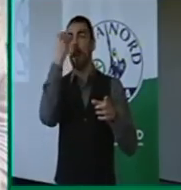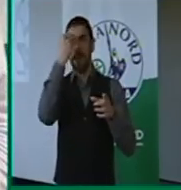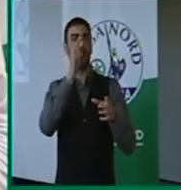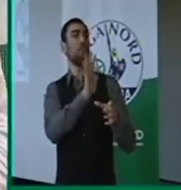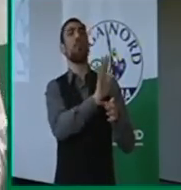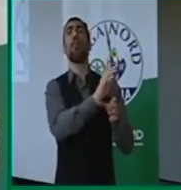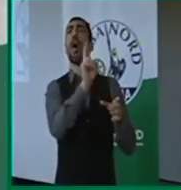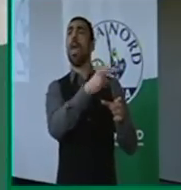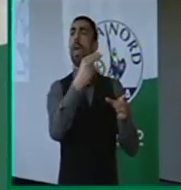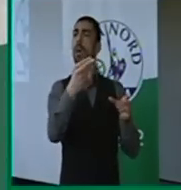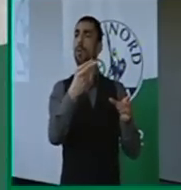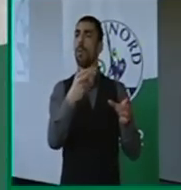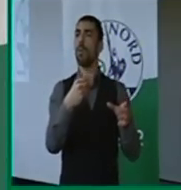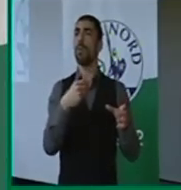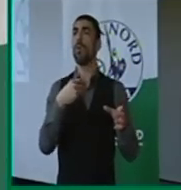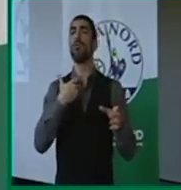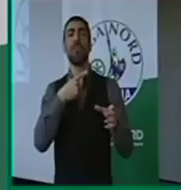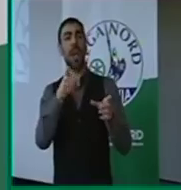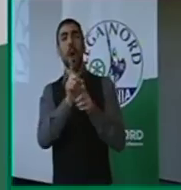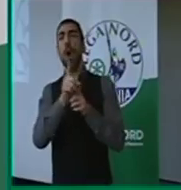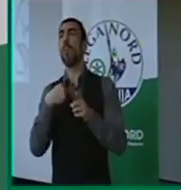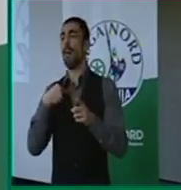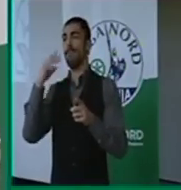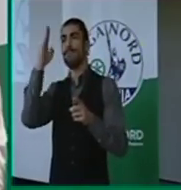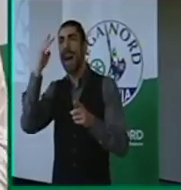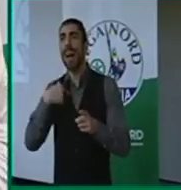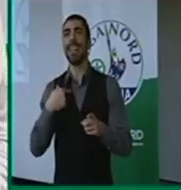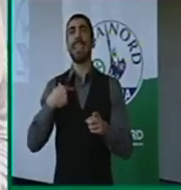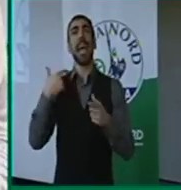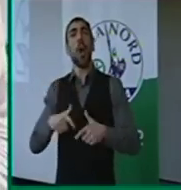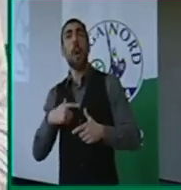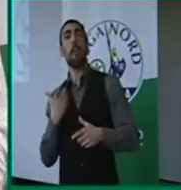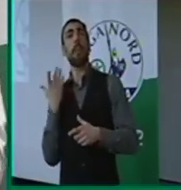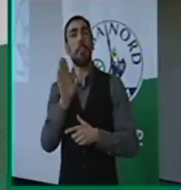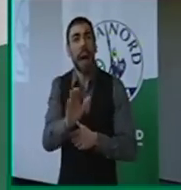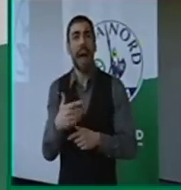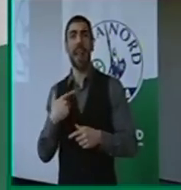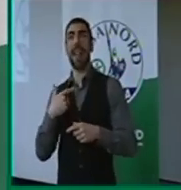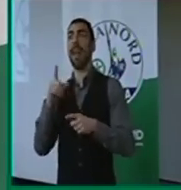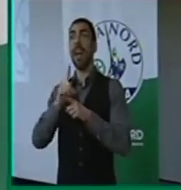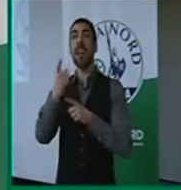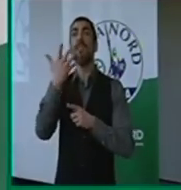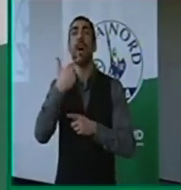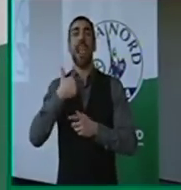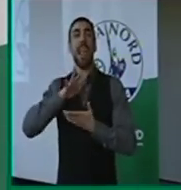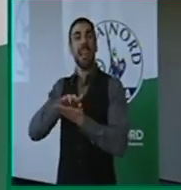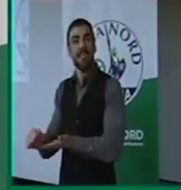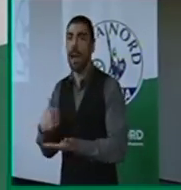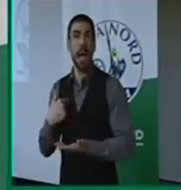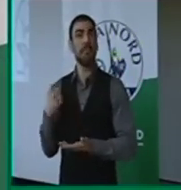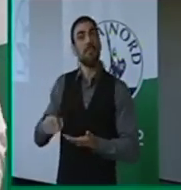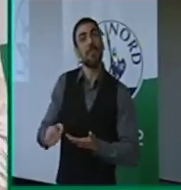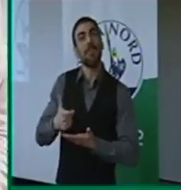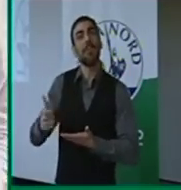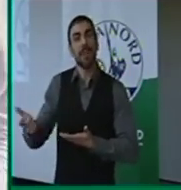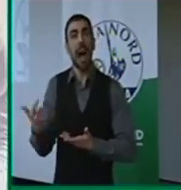sull'euro c'è un movimento di matti di folli di sognatori di rompipalle hanno provato a farci fuori non ci sono riusciti siamo qua